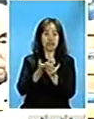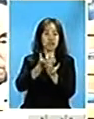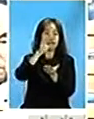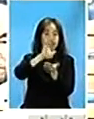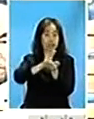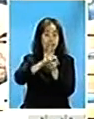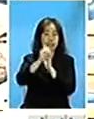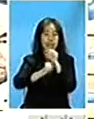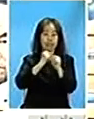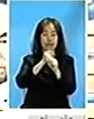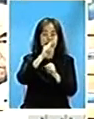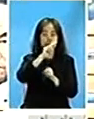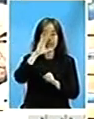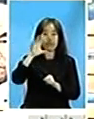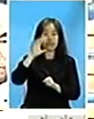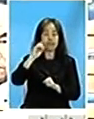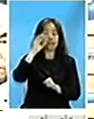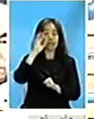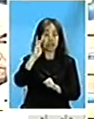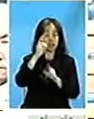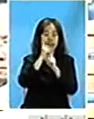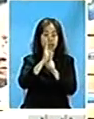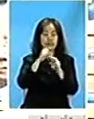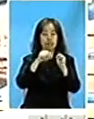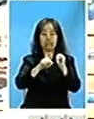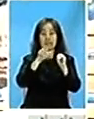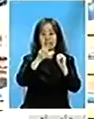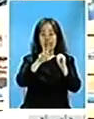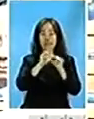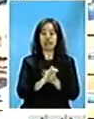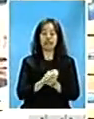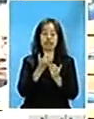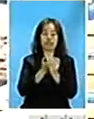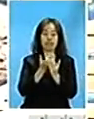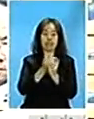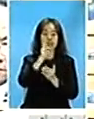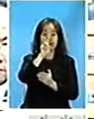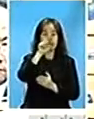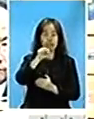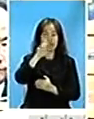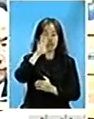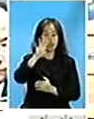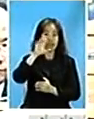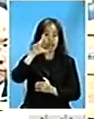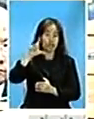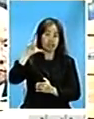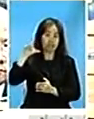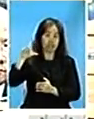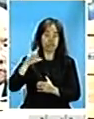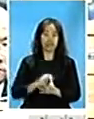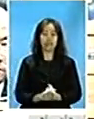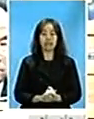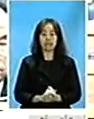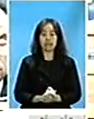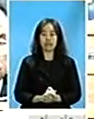ปี2556ตามมาตรา3ก็คือ 2.4 ล้านล้านบาทครับท่านประธาน